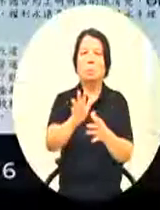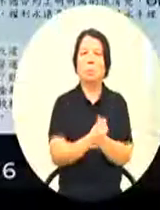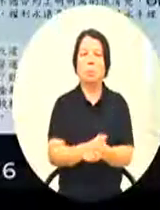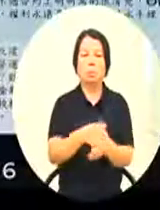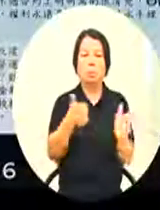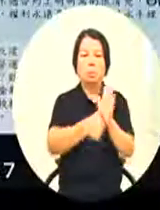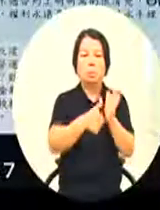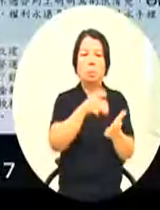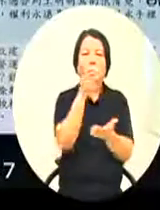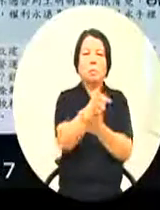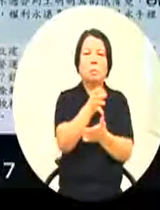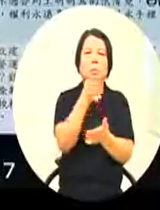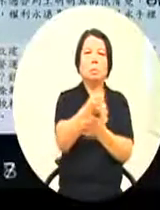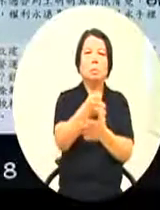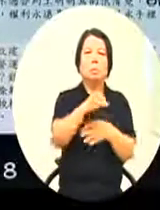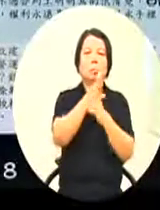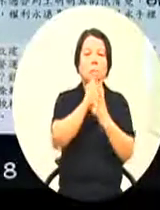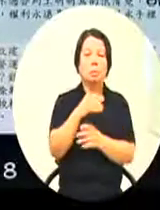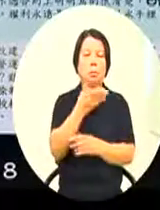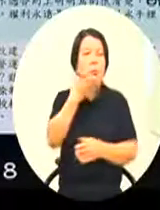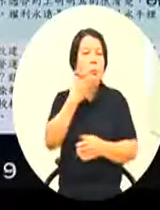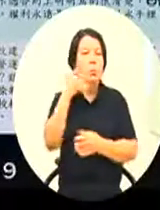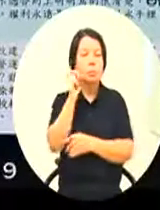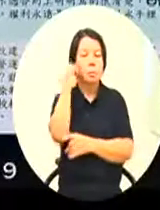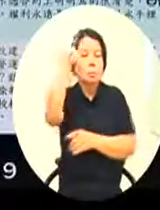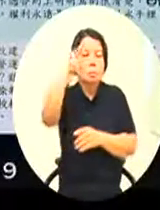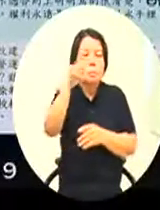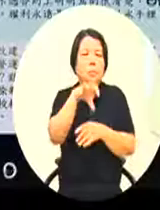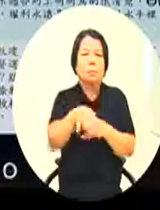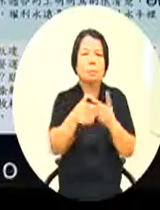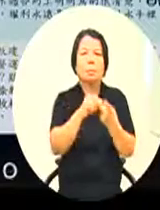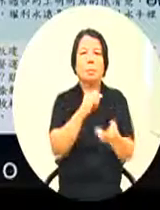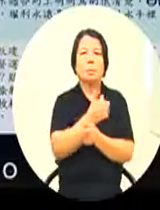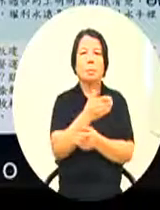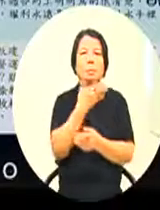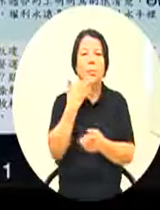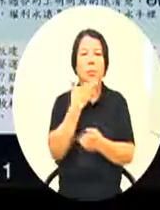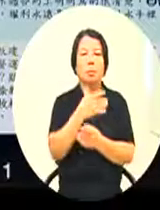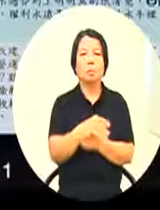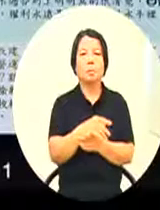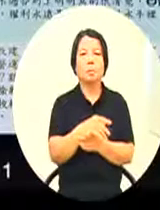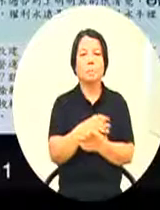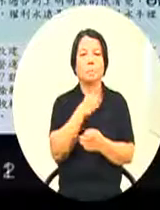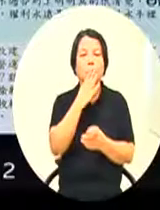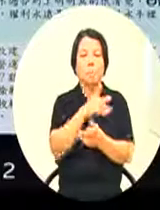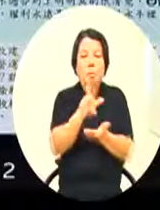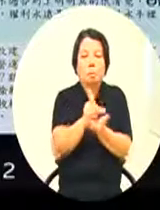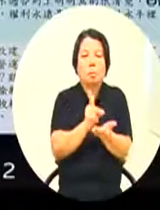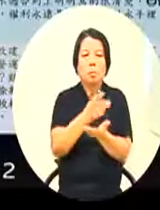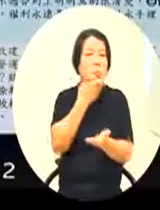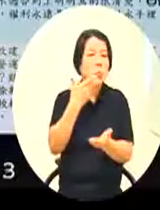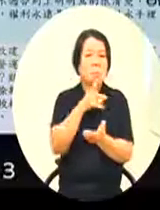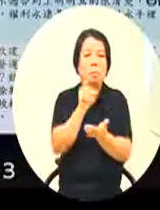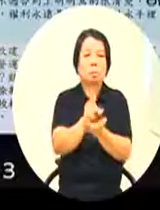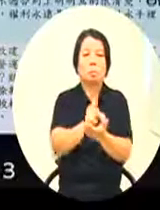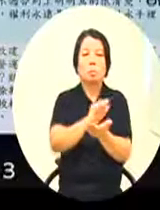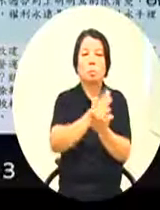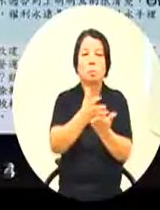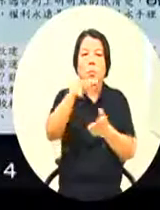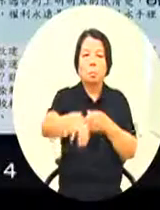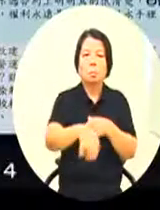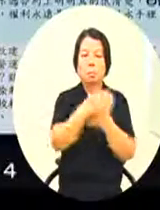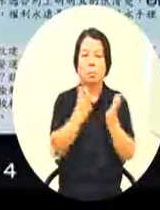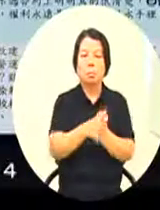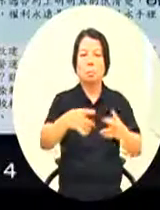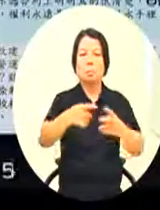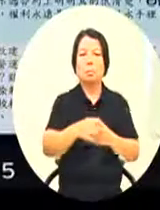于私人纪念馆，就等于私人图书馆。他说冠名权是应该的。好，李克勇纪念馆，来，